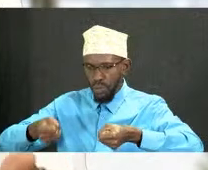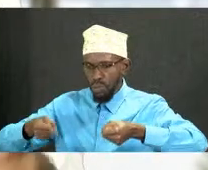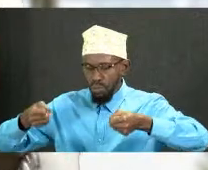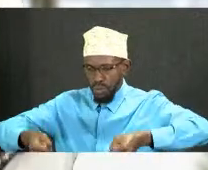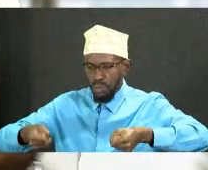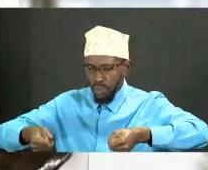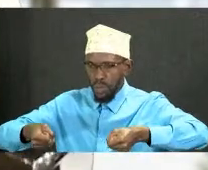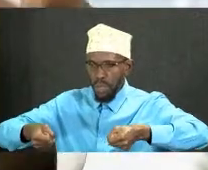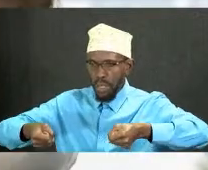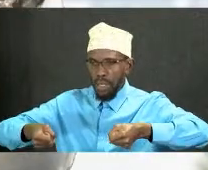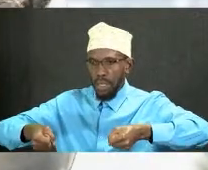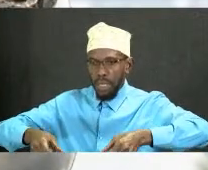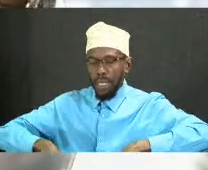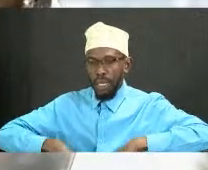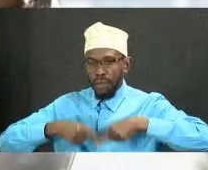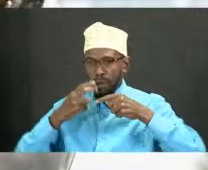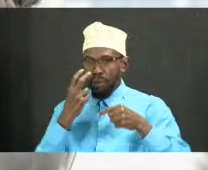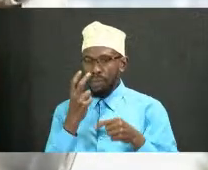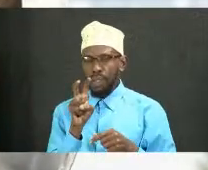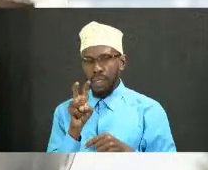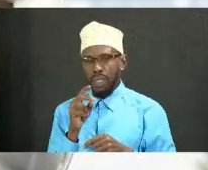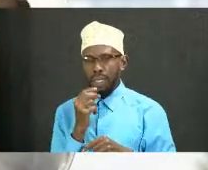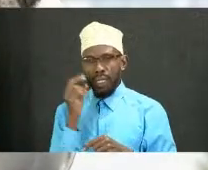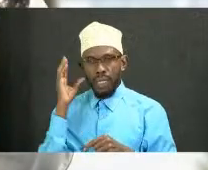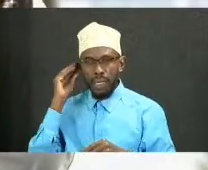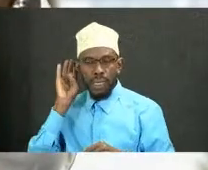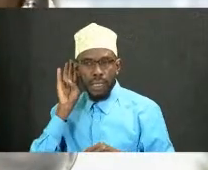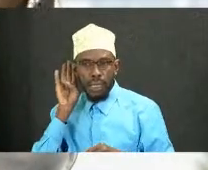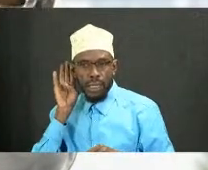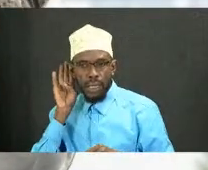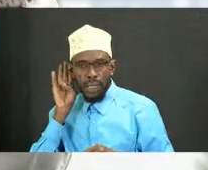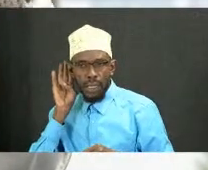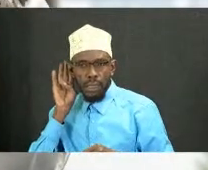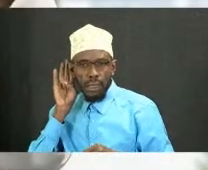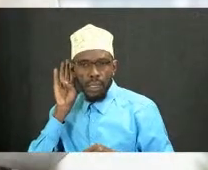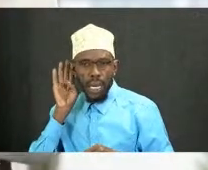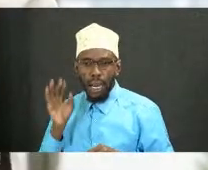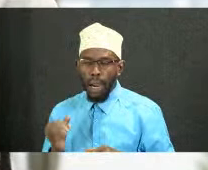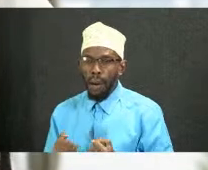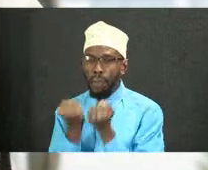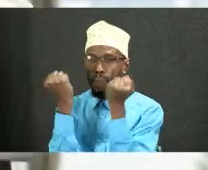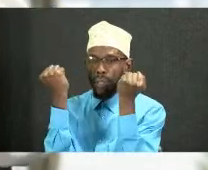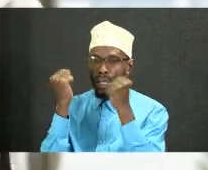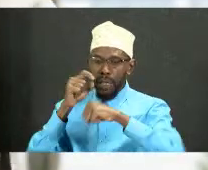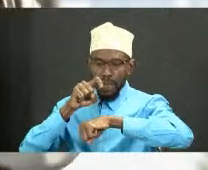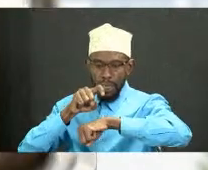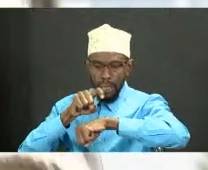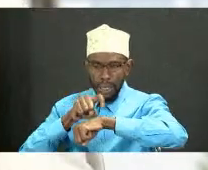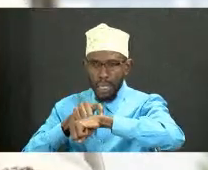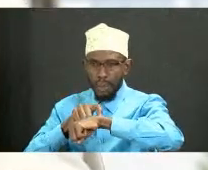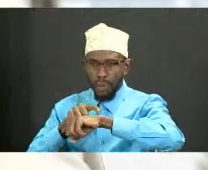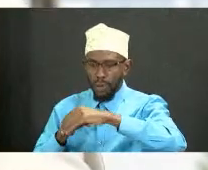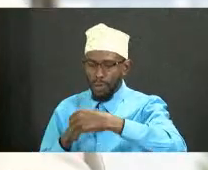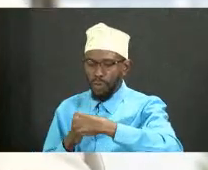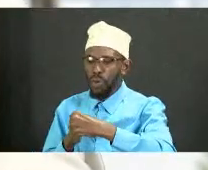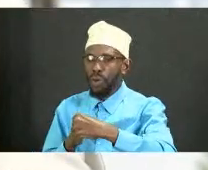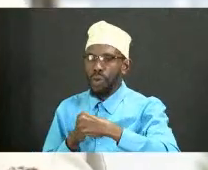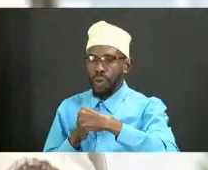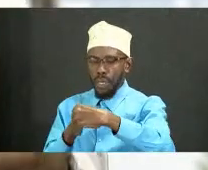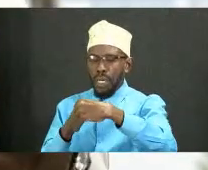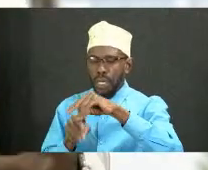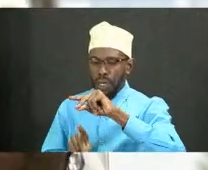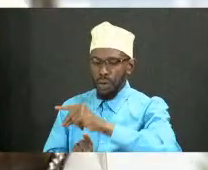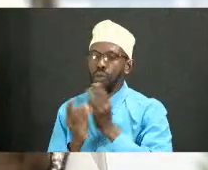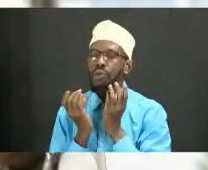kwamba na hii ni hali mimi niliposikia habari zile, hizi ni habari zilipatikana wakati wa Umar bin Khattab radhiyallahu